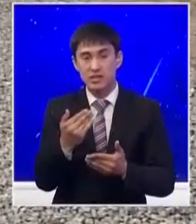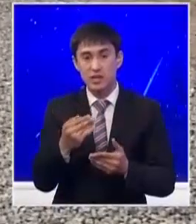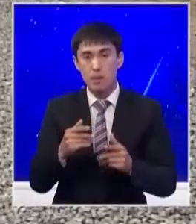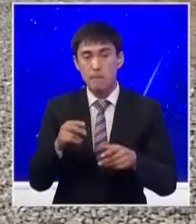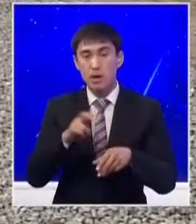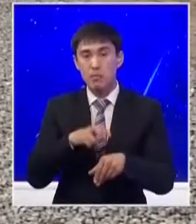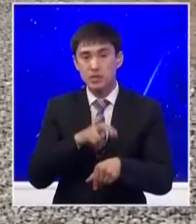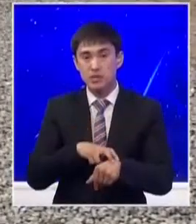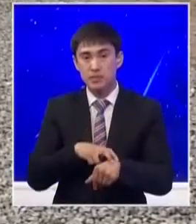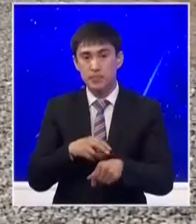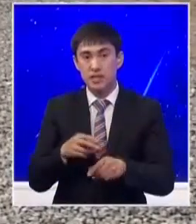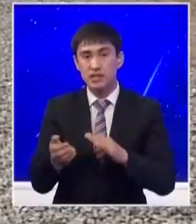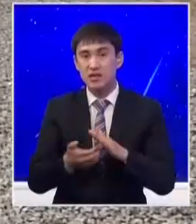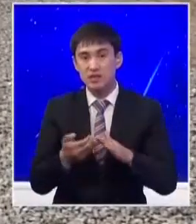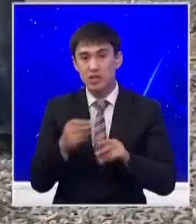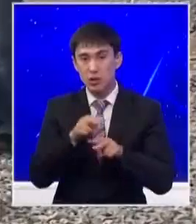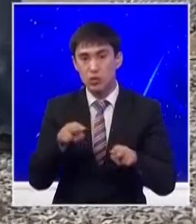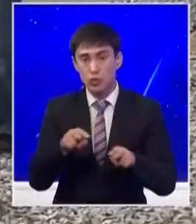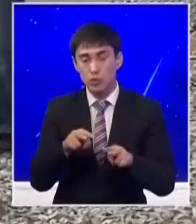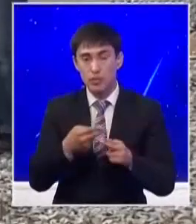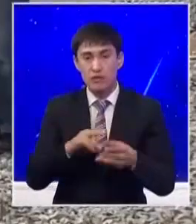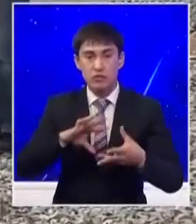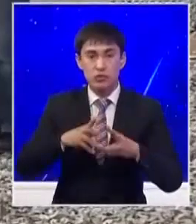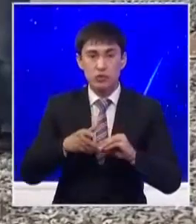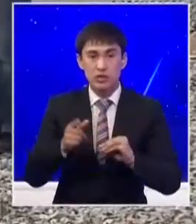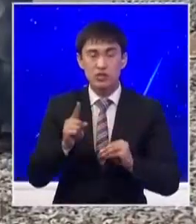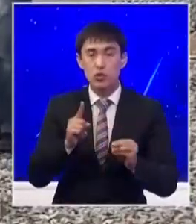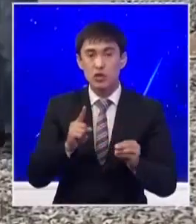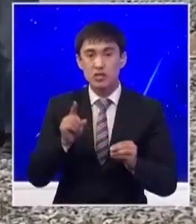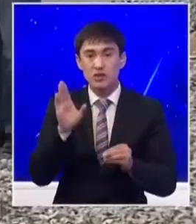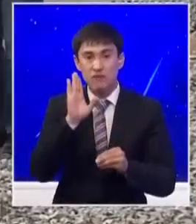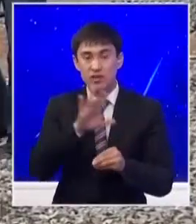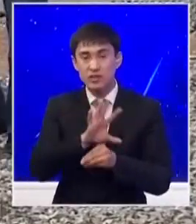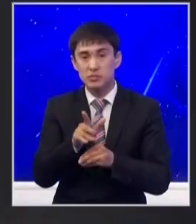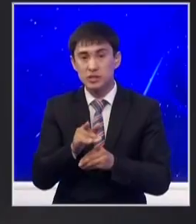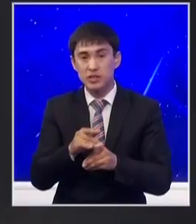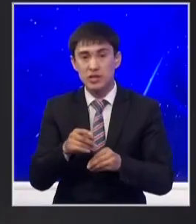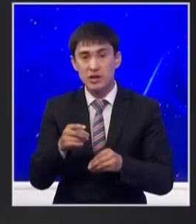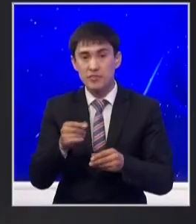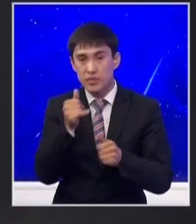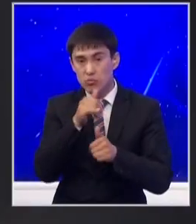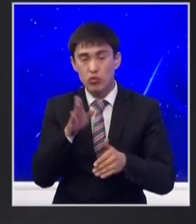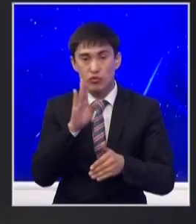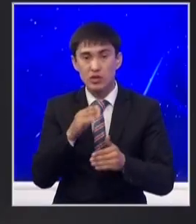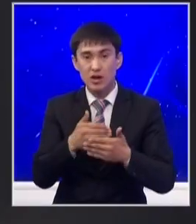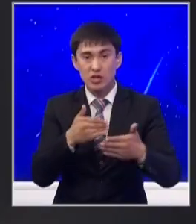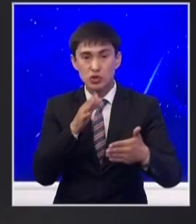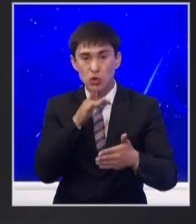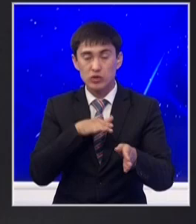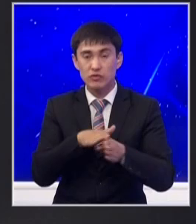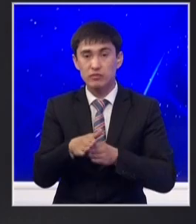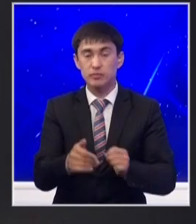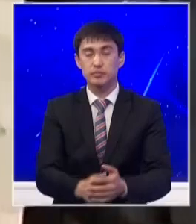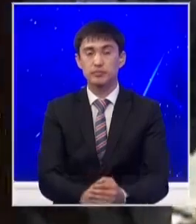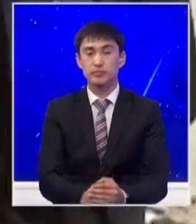приемной комиссии за недостаточный контроль, в результате из-за чего система водоснабжения пришла в непригодность раньше срока своей